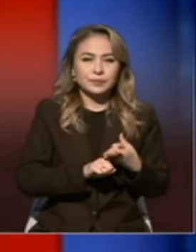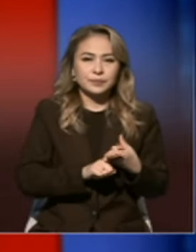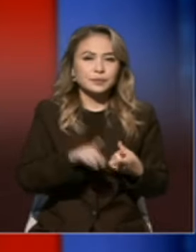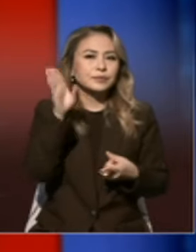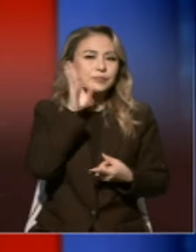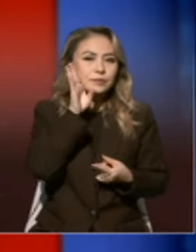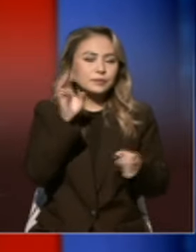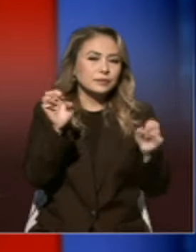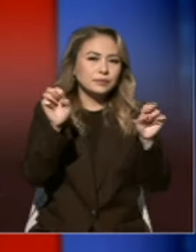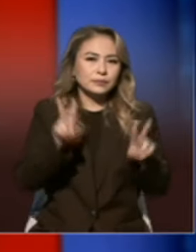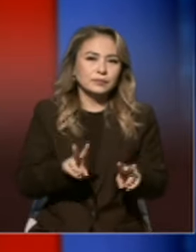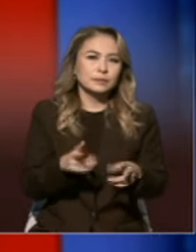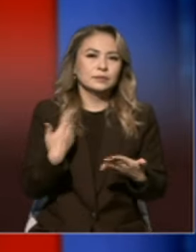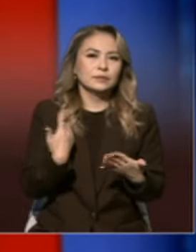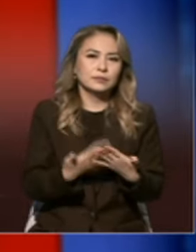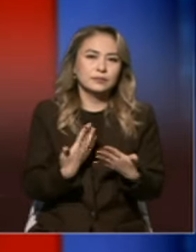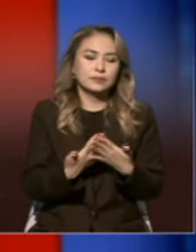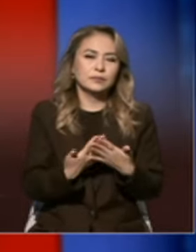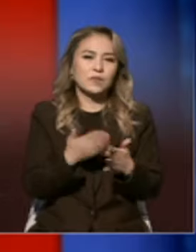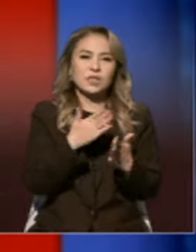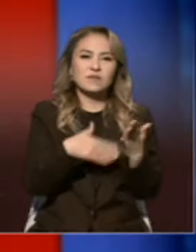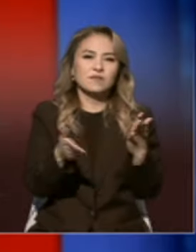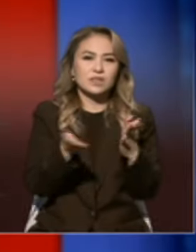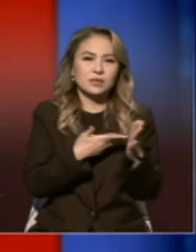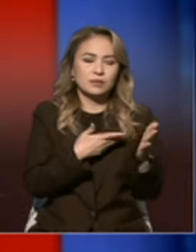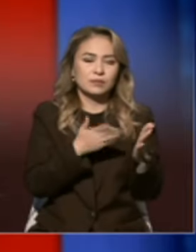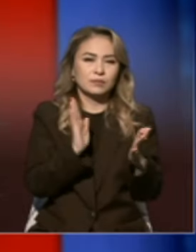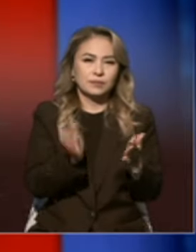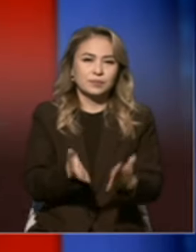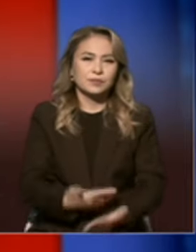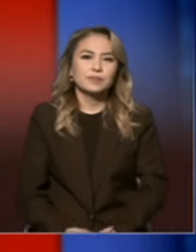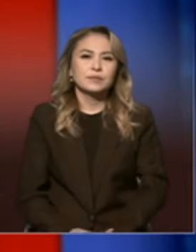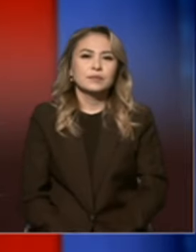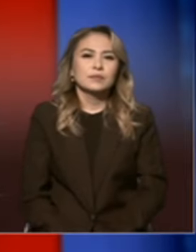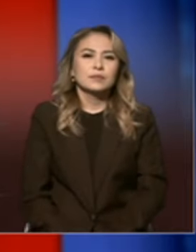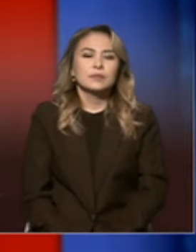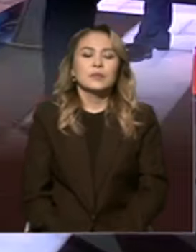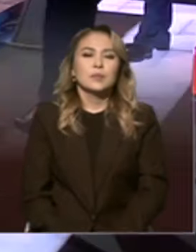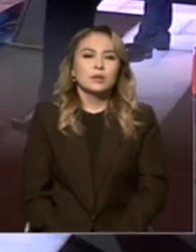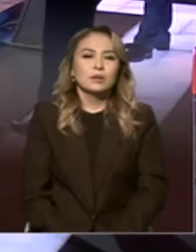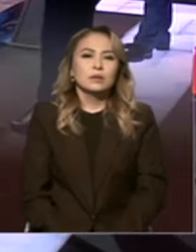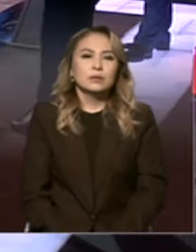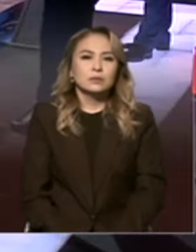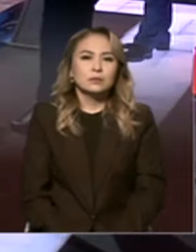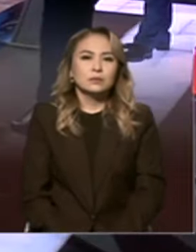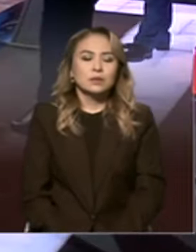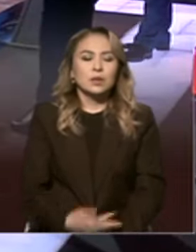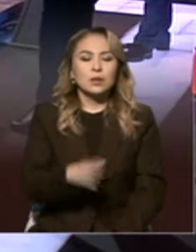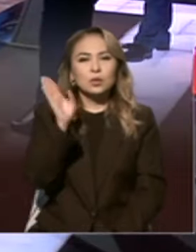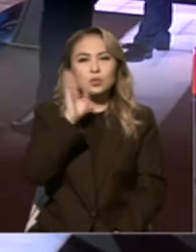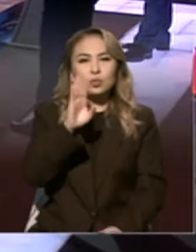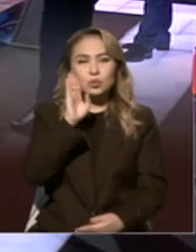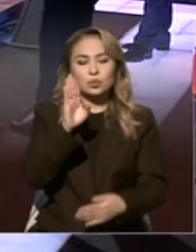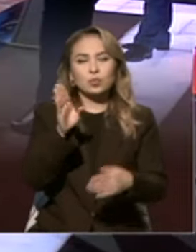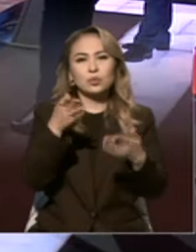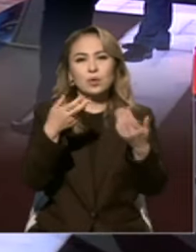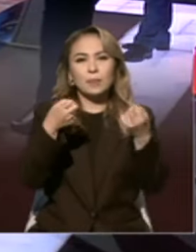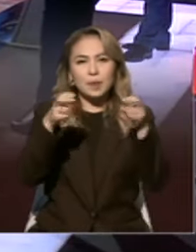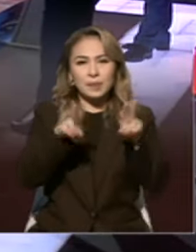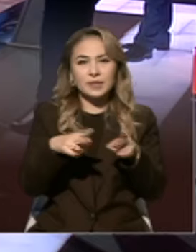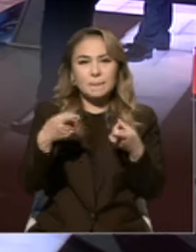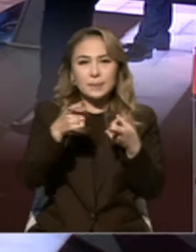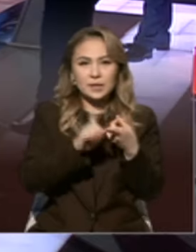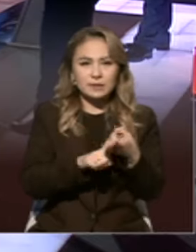су мамандарына байланысты меніңше дефицит жойылмайтын сияқты, кешіріңіздер. Осыған байланысты, су мамандығына байланысты жақында